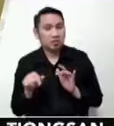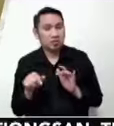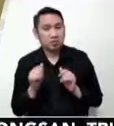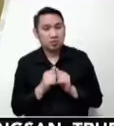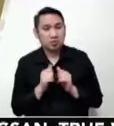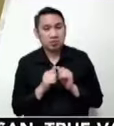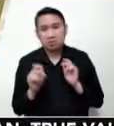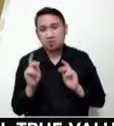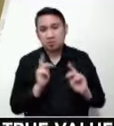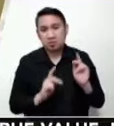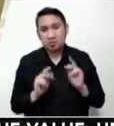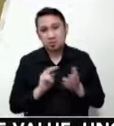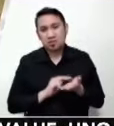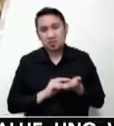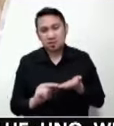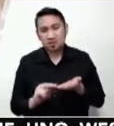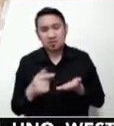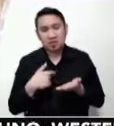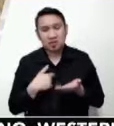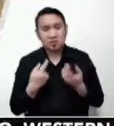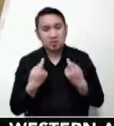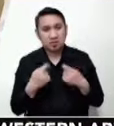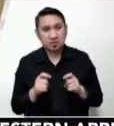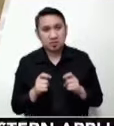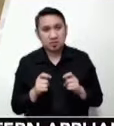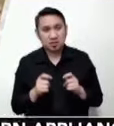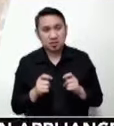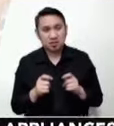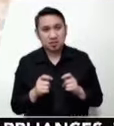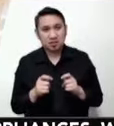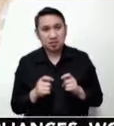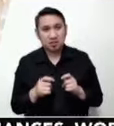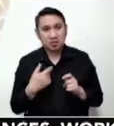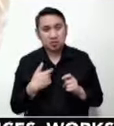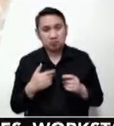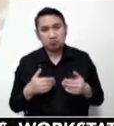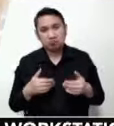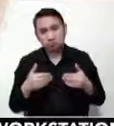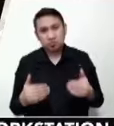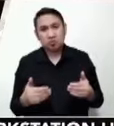Kaya I'm trying to push myself to go out of my